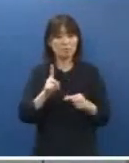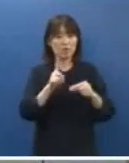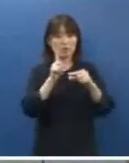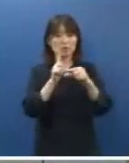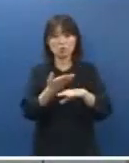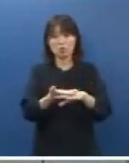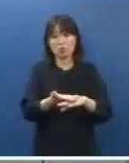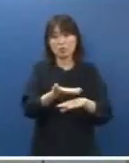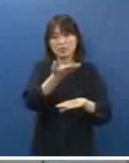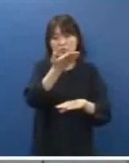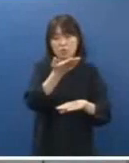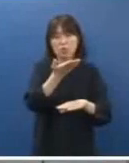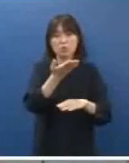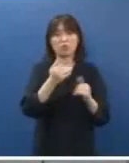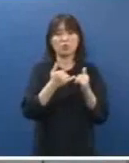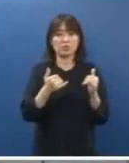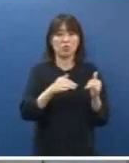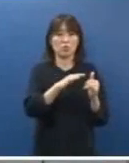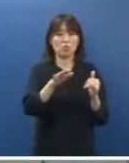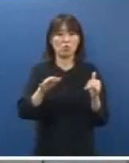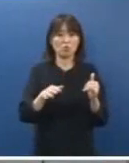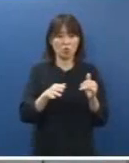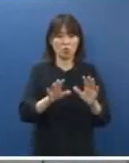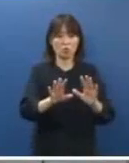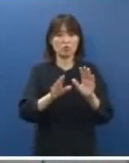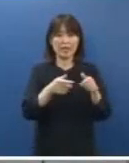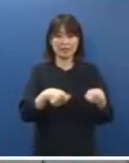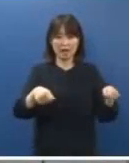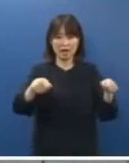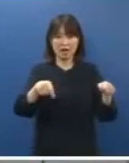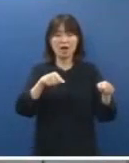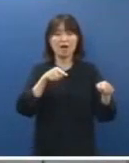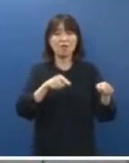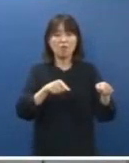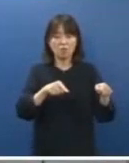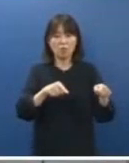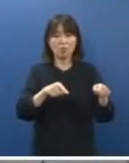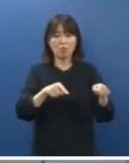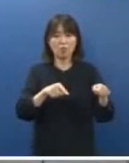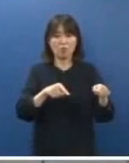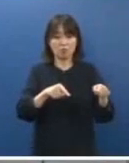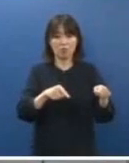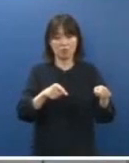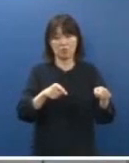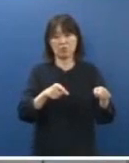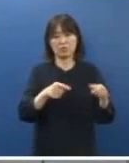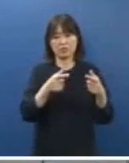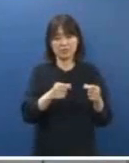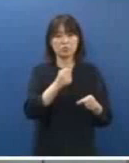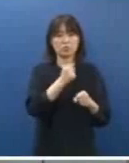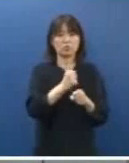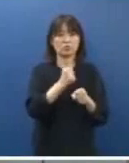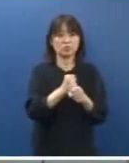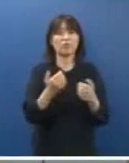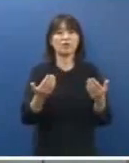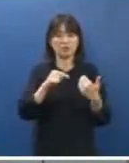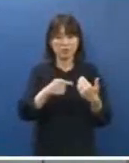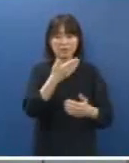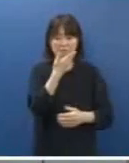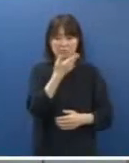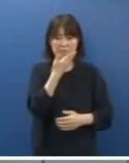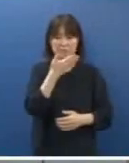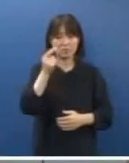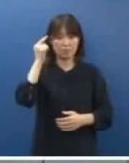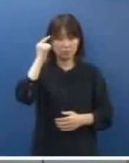上といったようなこうした方の受け皿を確保しておくというのが 最後 の, ポイントになってくると思うんですね。